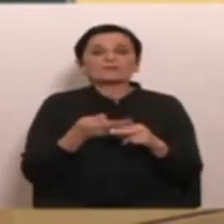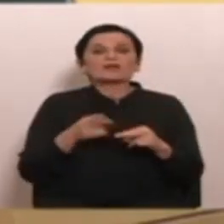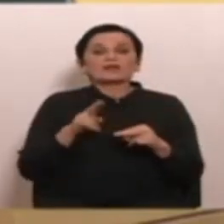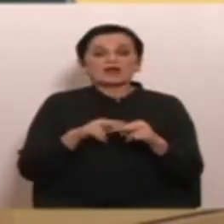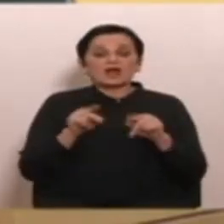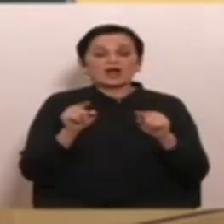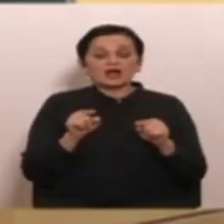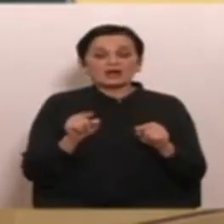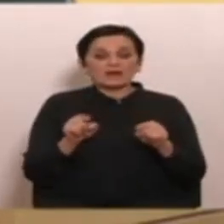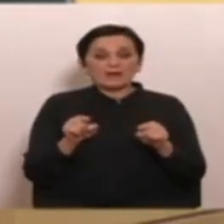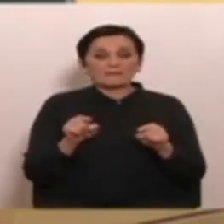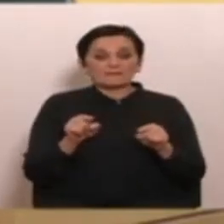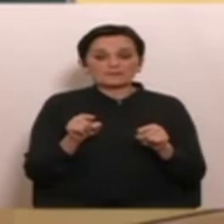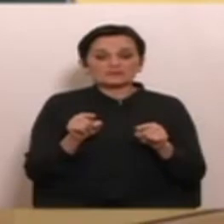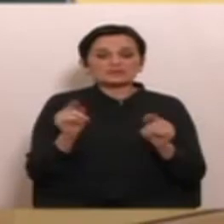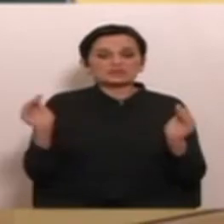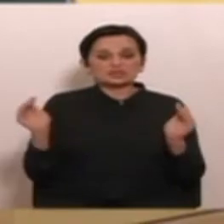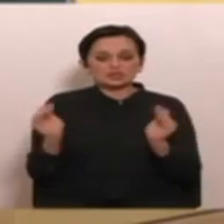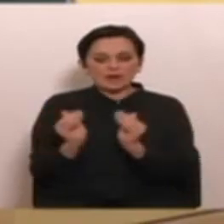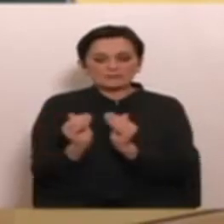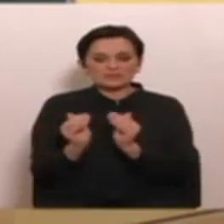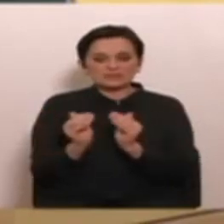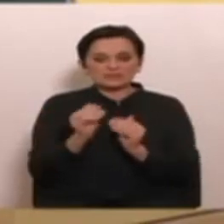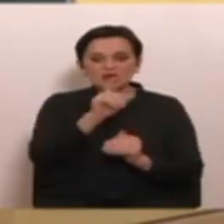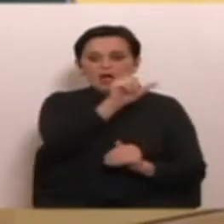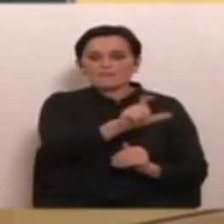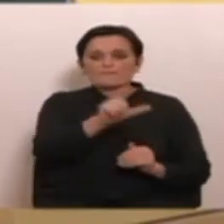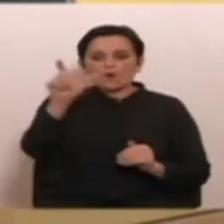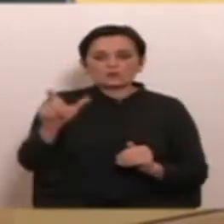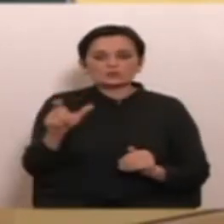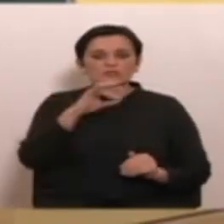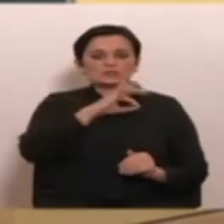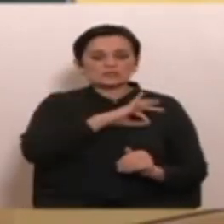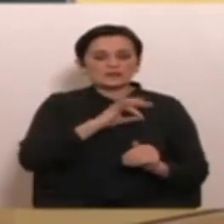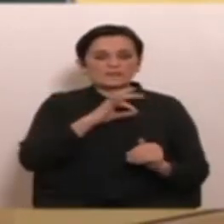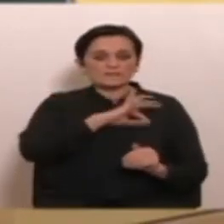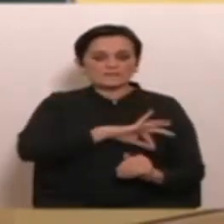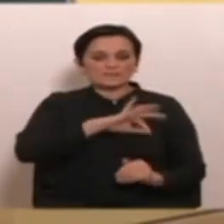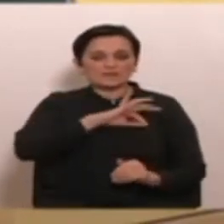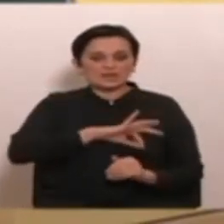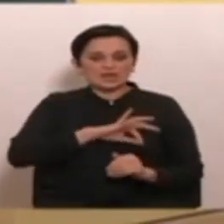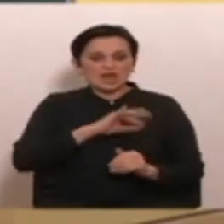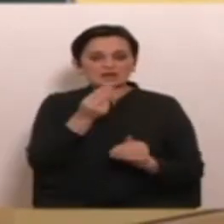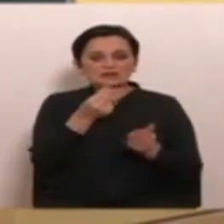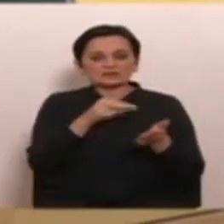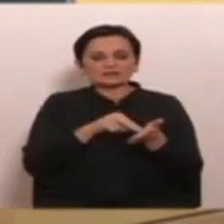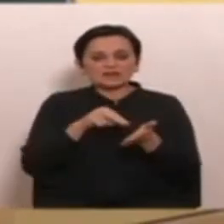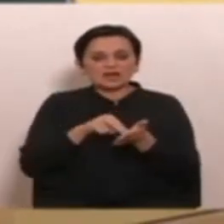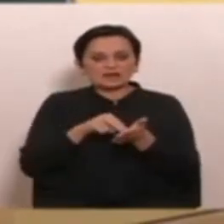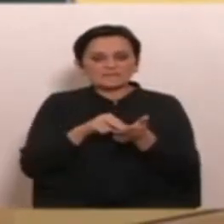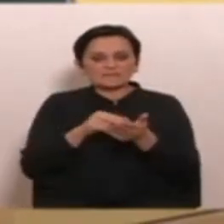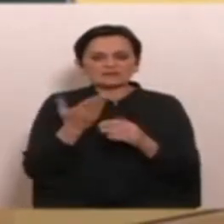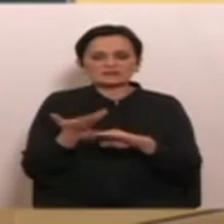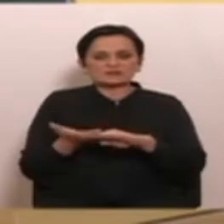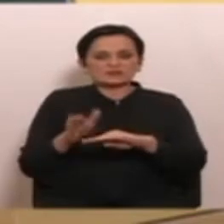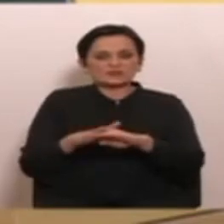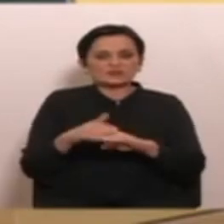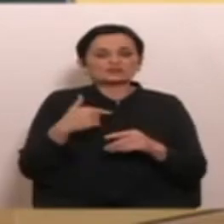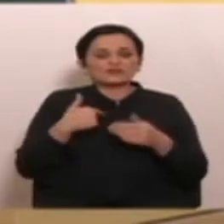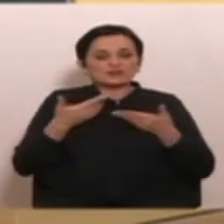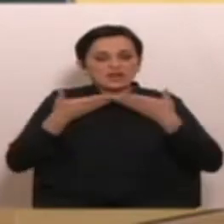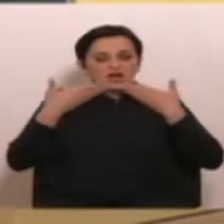წყალობით ერთის მხრივ შემცირდა მოსახლეობის მიერ მოხარებული ელექტროენერგიის ტარიფებზე ტვირთი ზეწოლა და ჩვენ